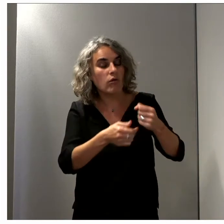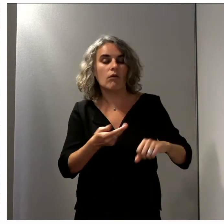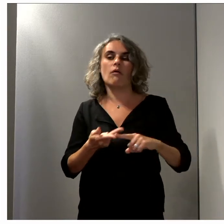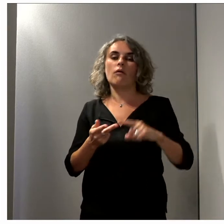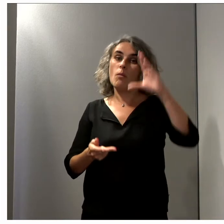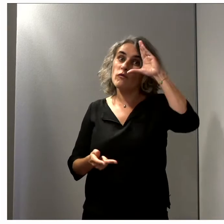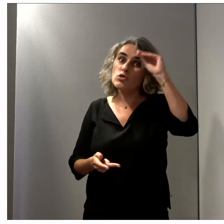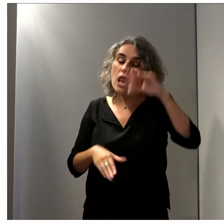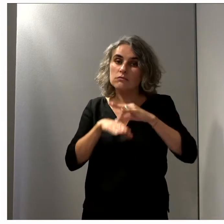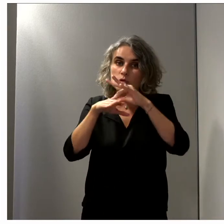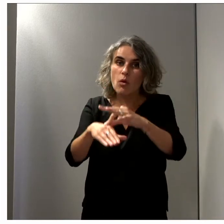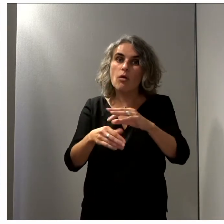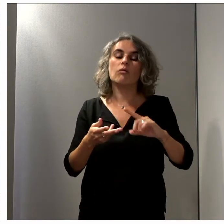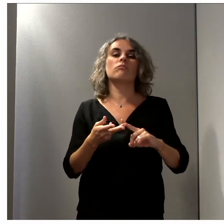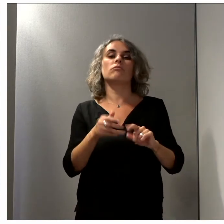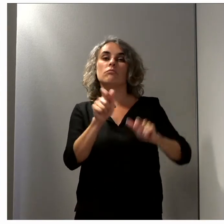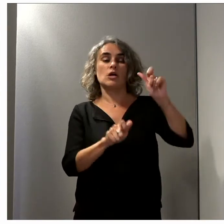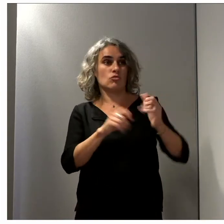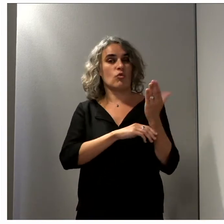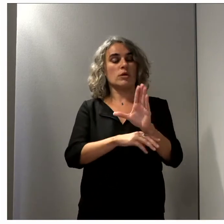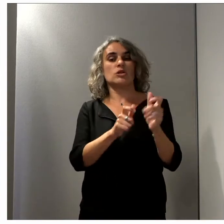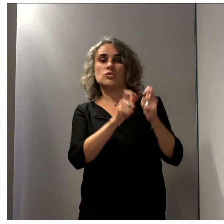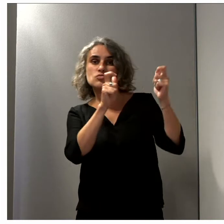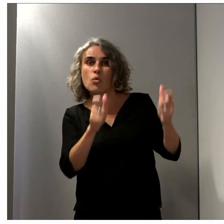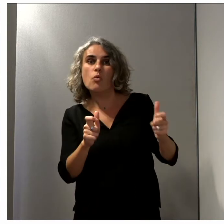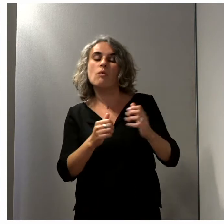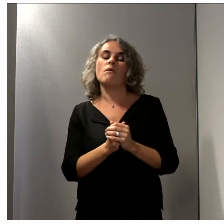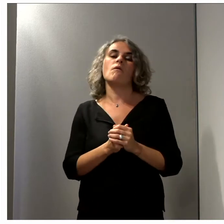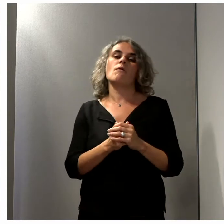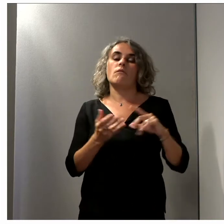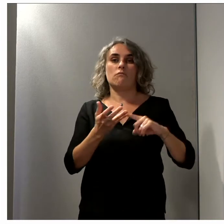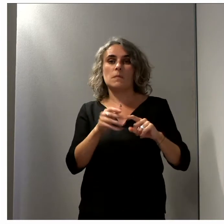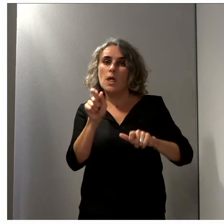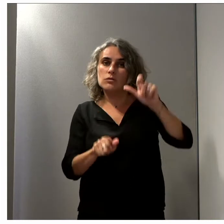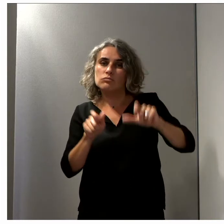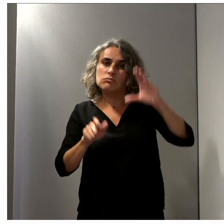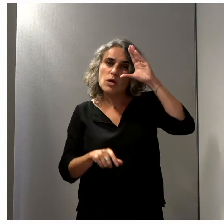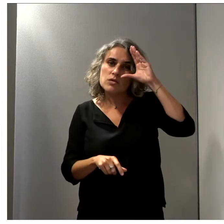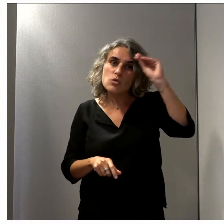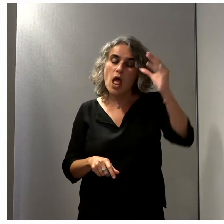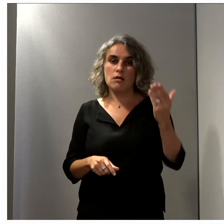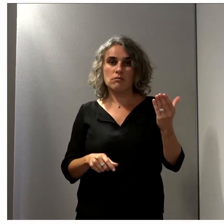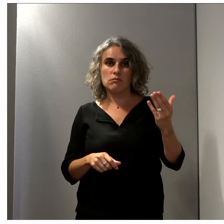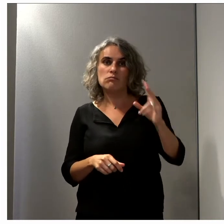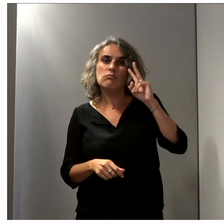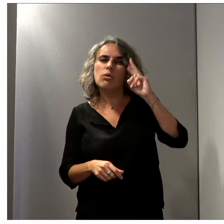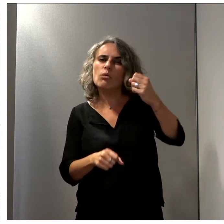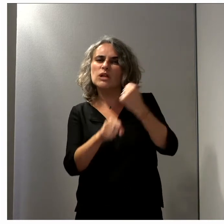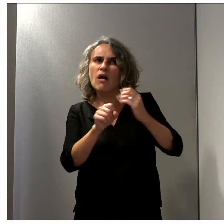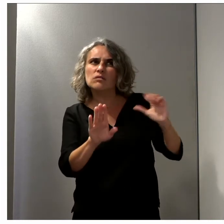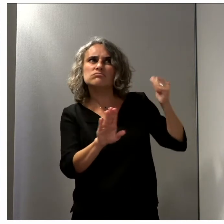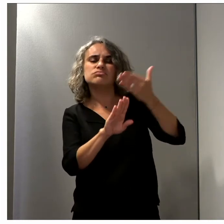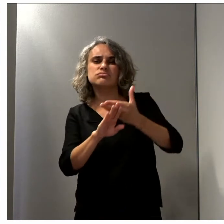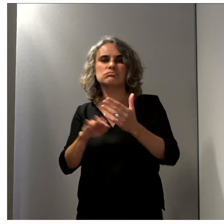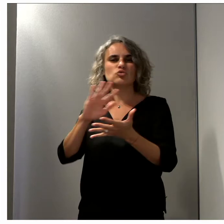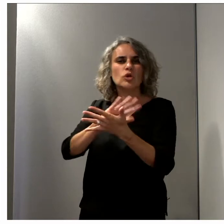des professionnels de l'accompagnement, des représentants institutionnels, des professionnels également de terrain,